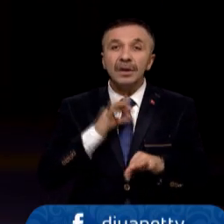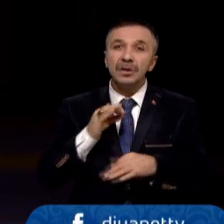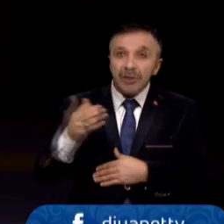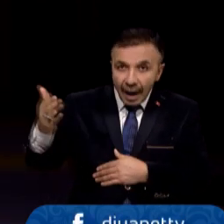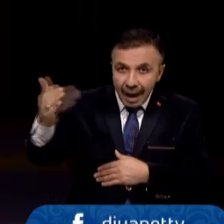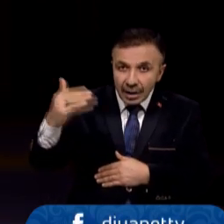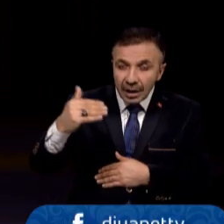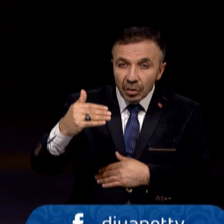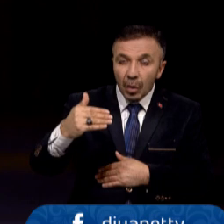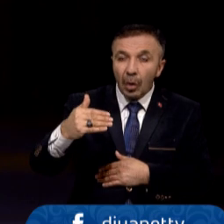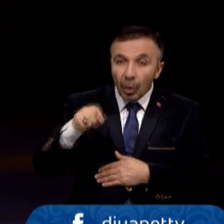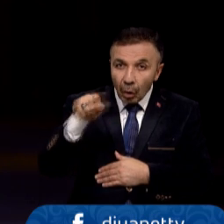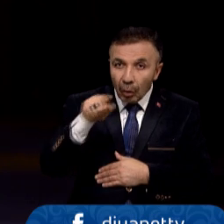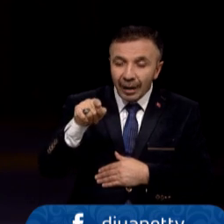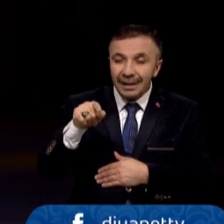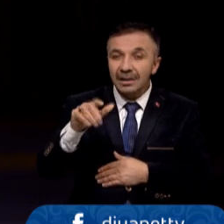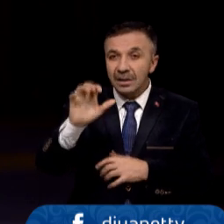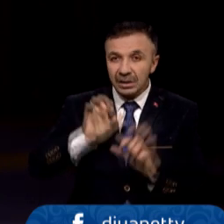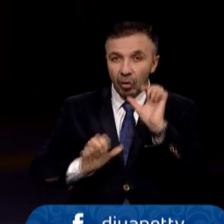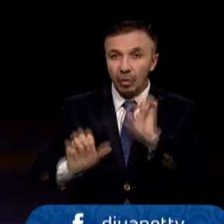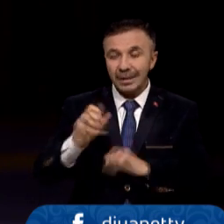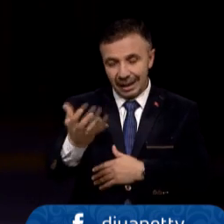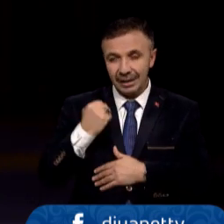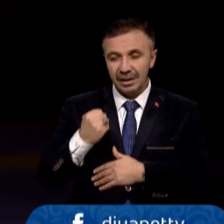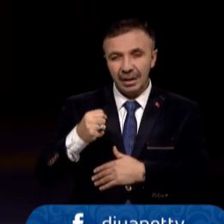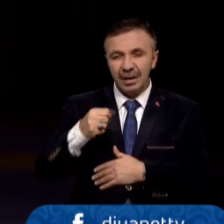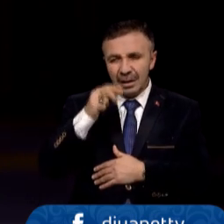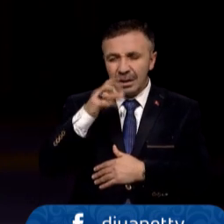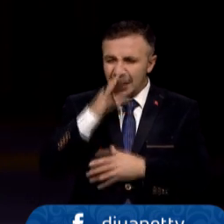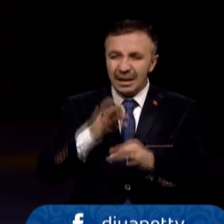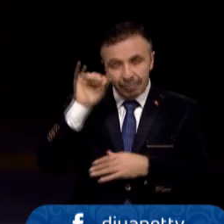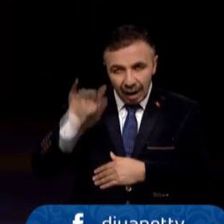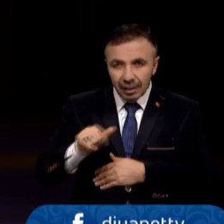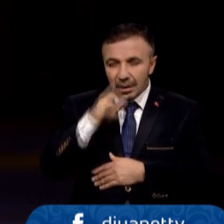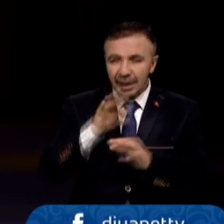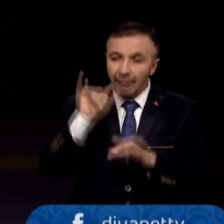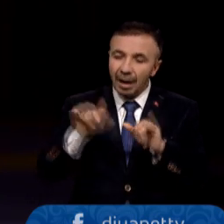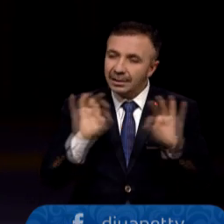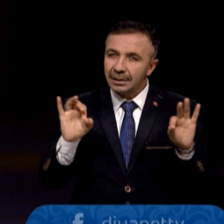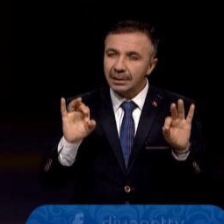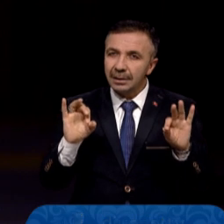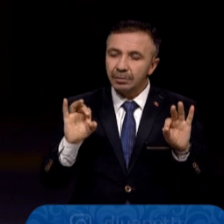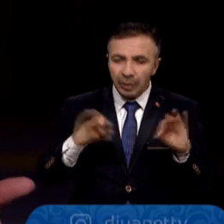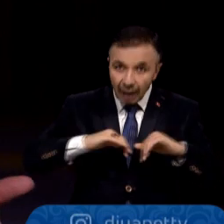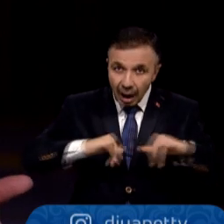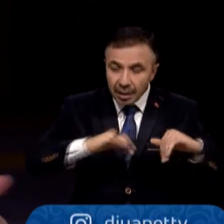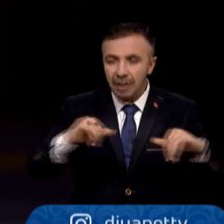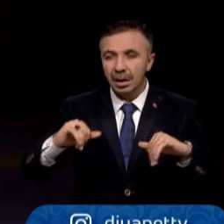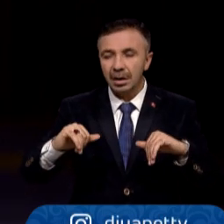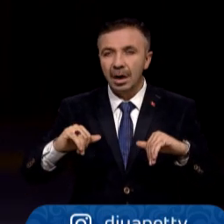Vali çağıracak onun müdafaa sını alacak da haklı kim haksız bunlara ayıracak